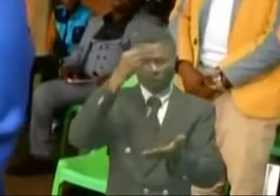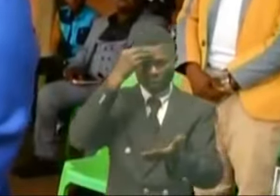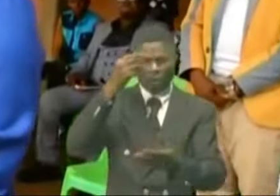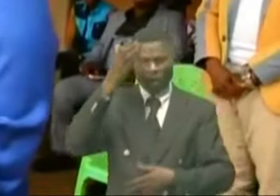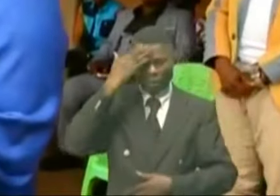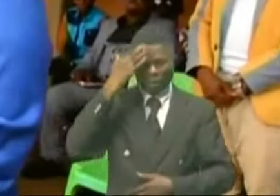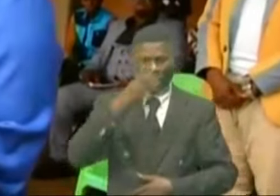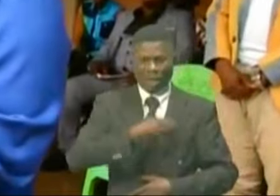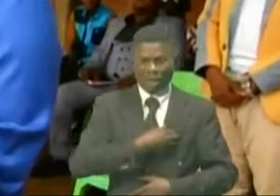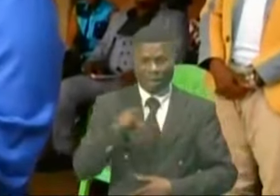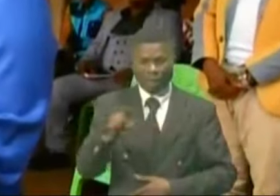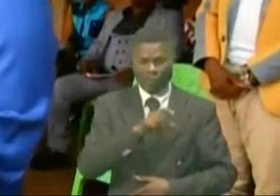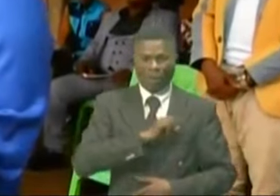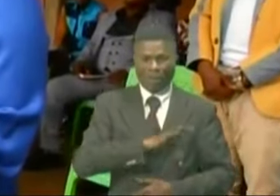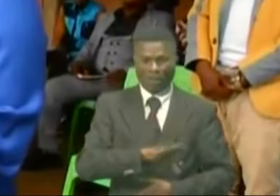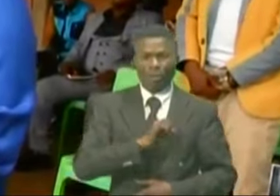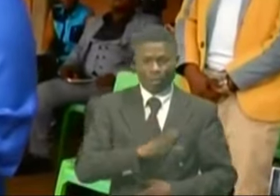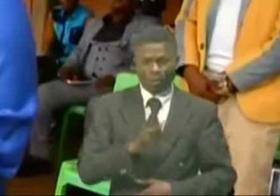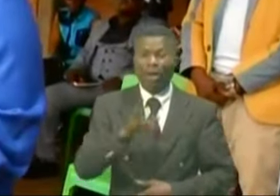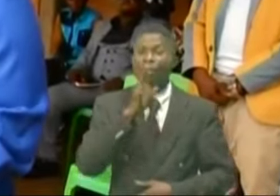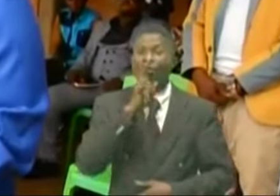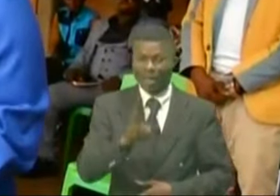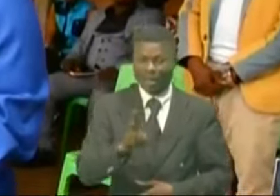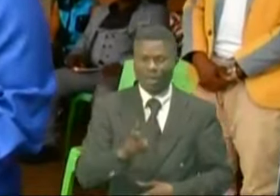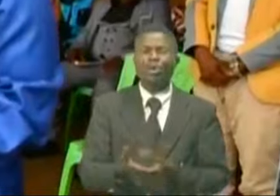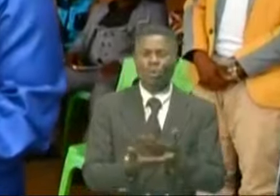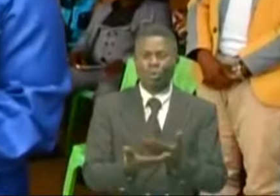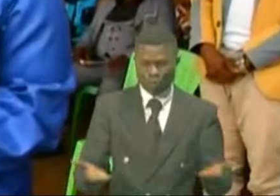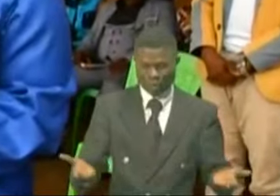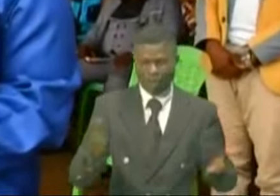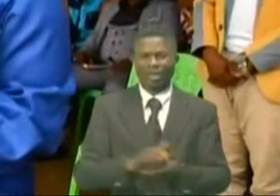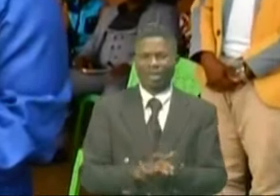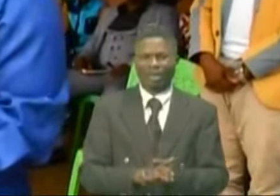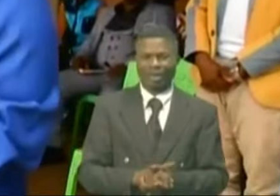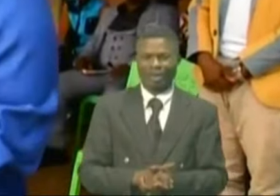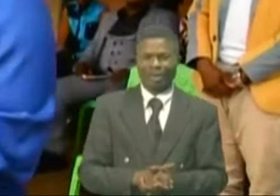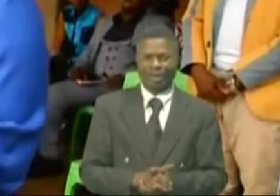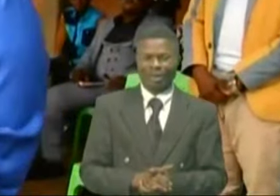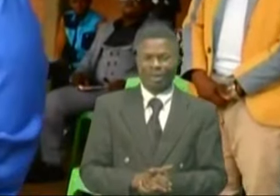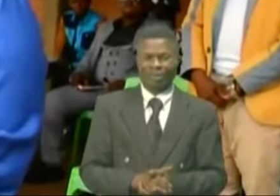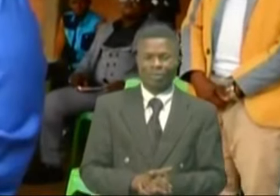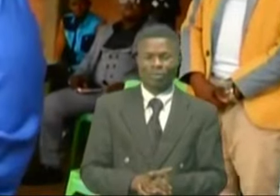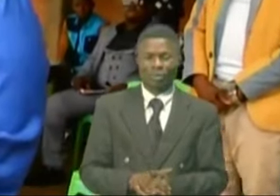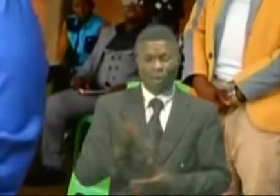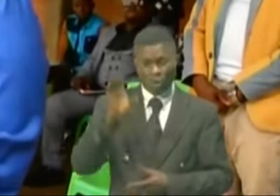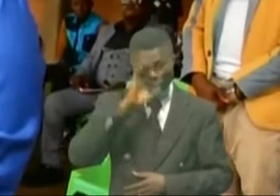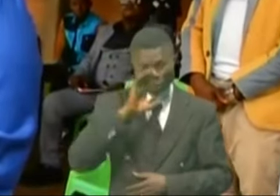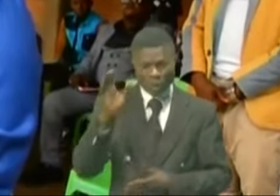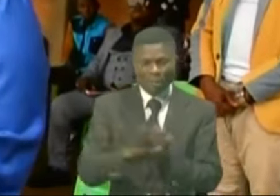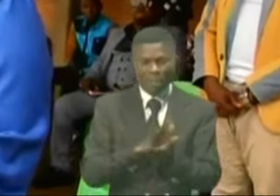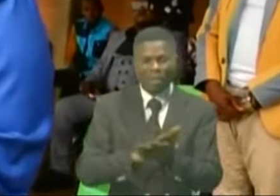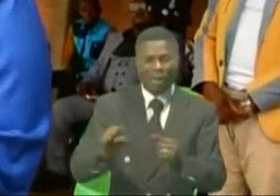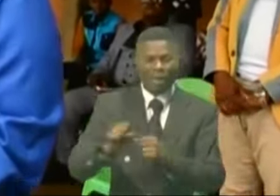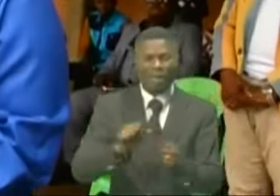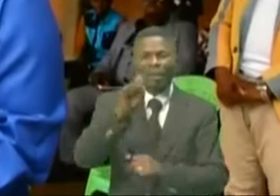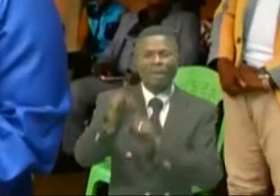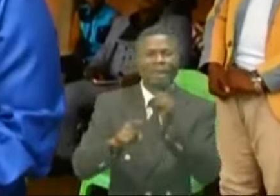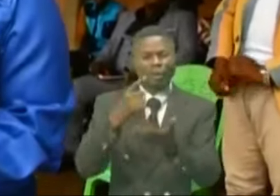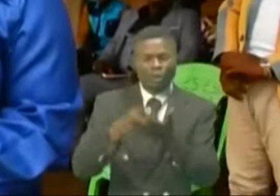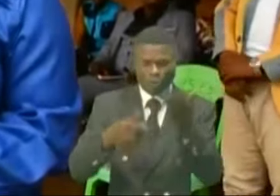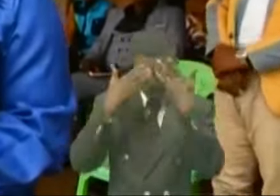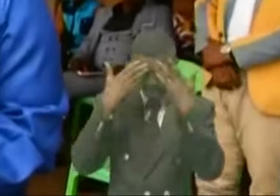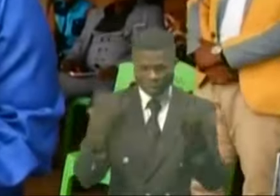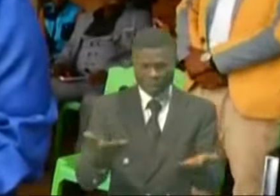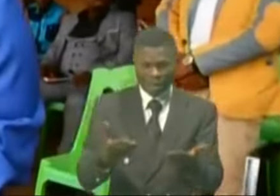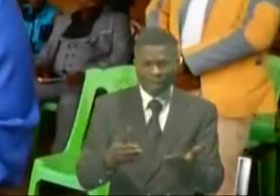vos cœurs sont en train de battre là, n'est-ce pas? Donc on ne sait pas qu'est-ce qu'on va trouver sur le papier d'examen, on ne sait pas si ça